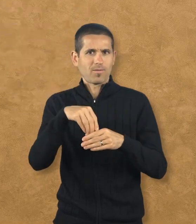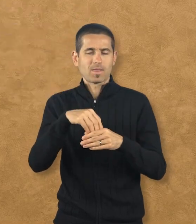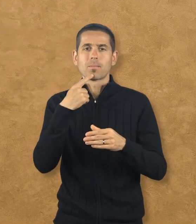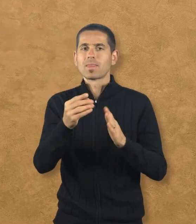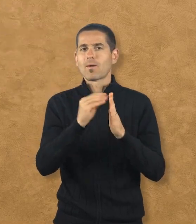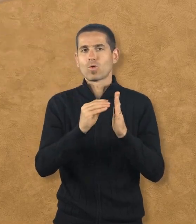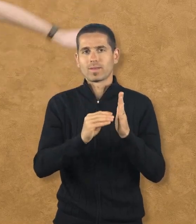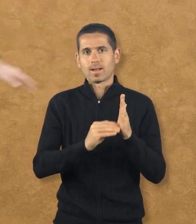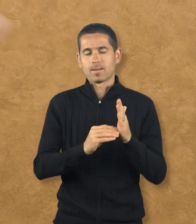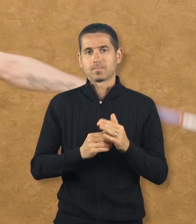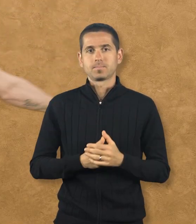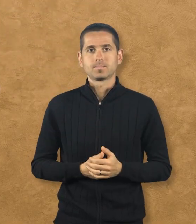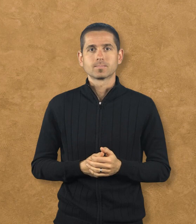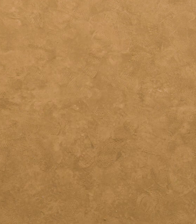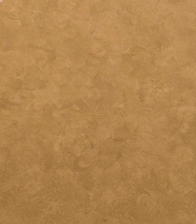razumevanjem navodil.